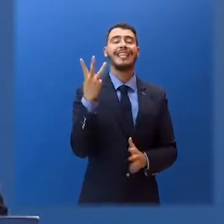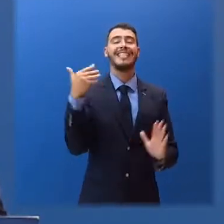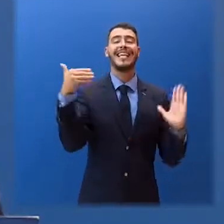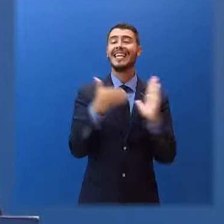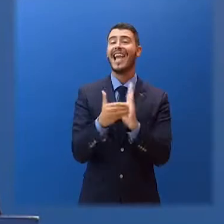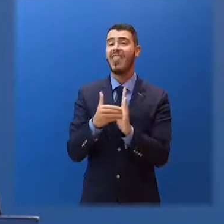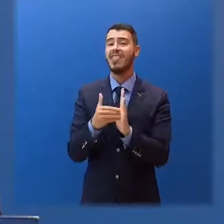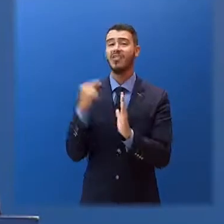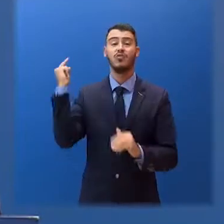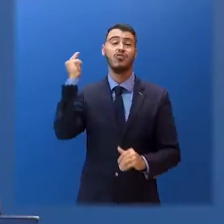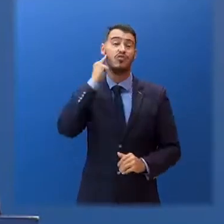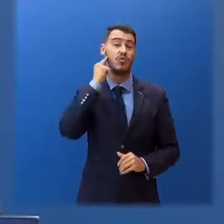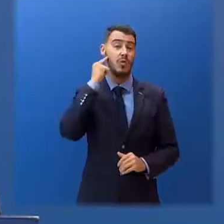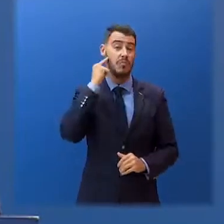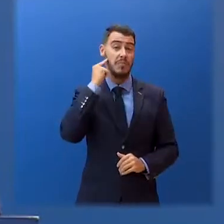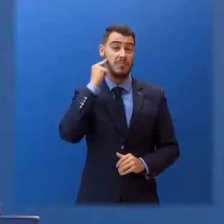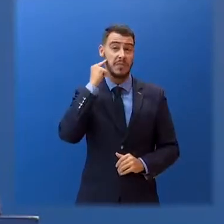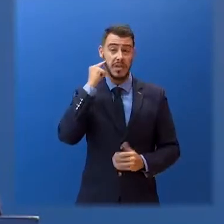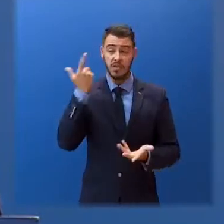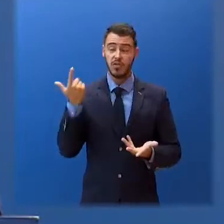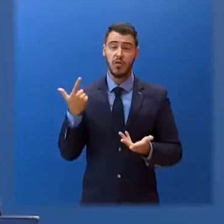δεν πατάει η μνήμη μου βάσει τελευταία στοιχεία,